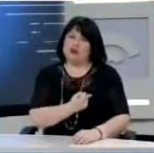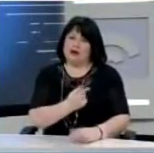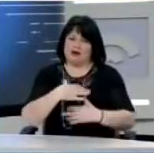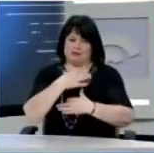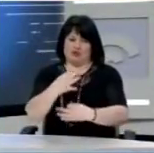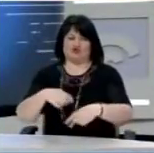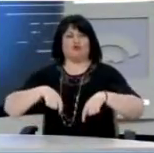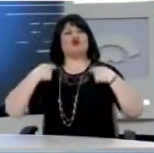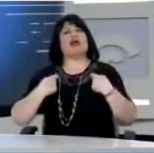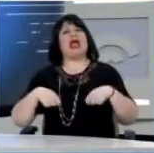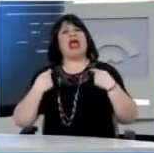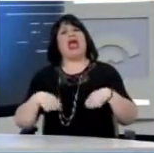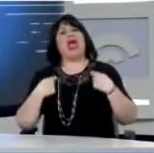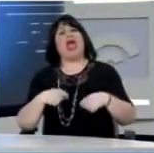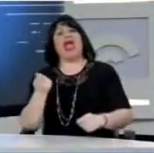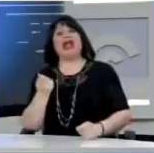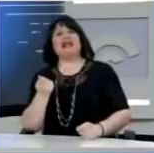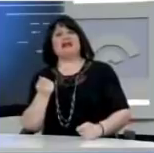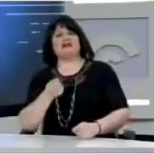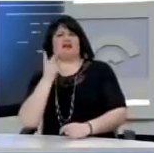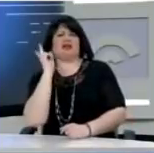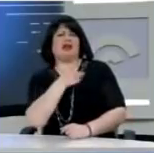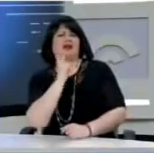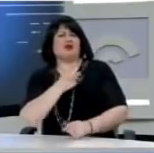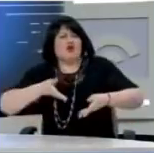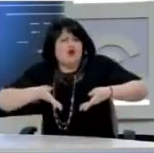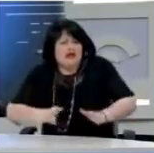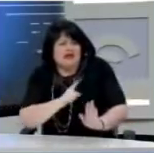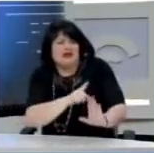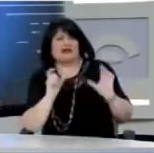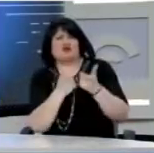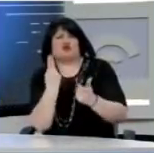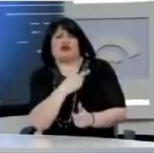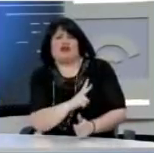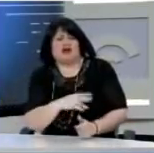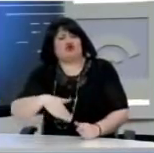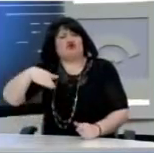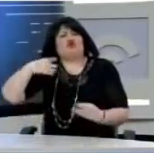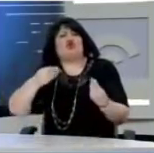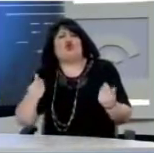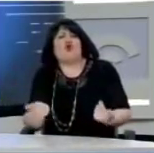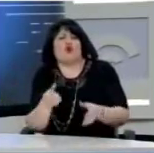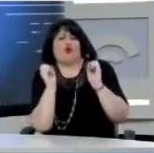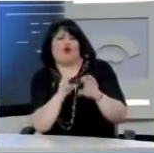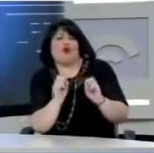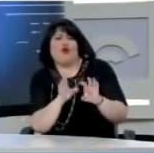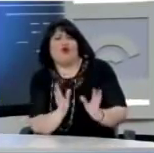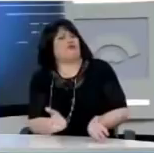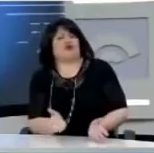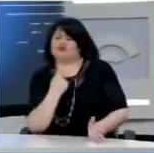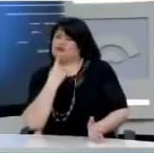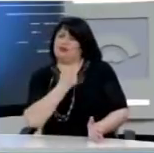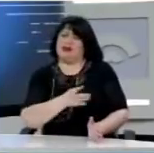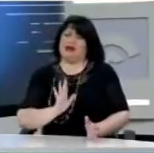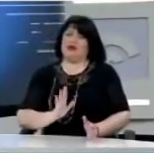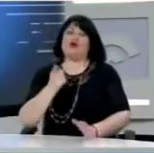εκπρόσωπος των ελίτ, δεν μέμφωμαι ούτε την καταγωγή σας, ούτε πώς μεγαλώσατε, ούτε πώς ανατραφήκατε μέσα στις τάξεις των ελίτ,